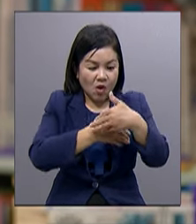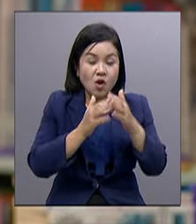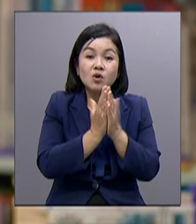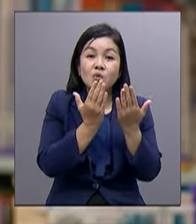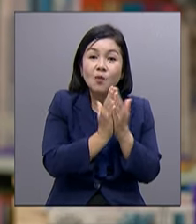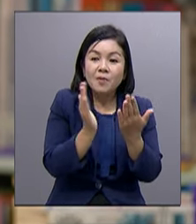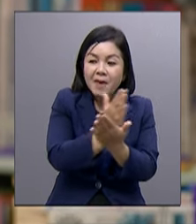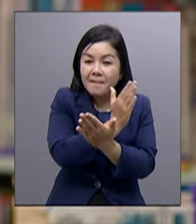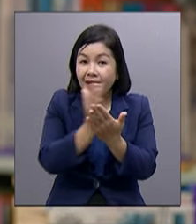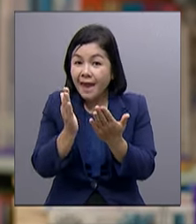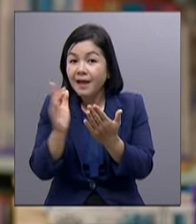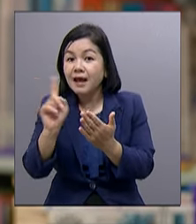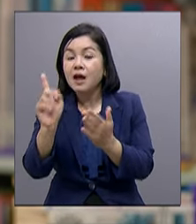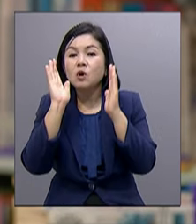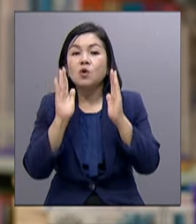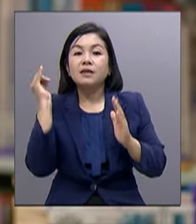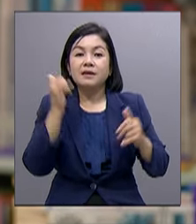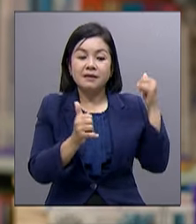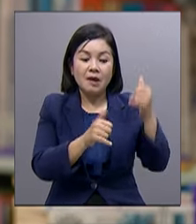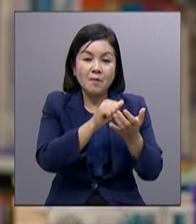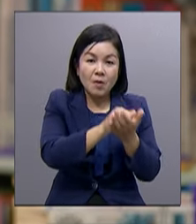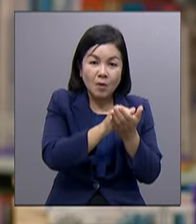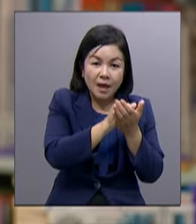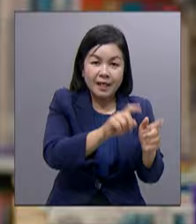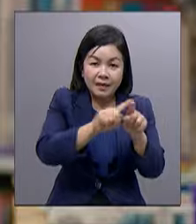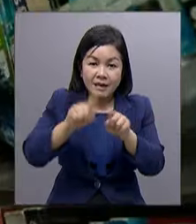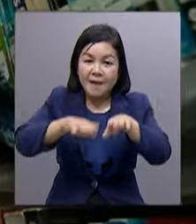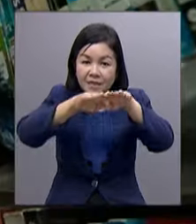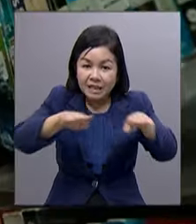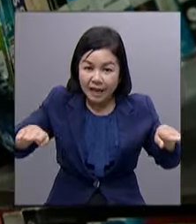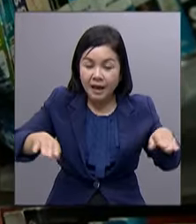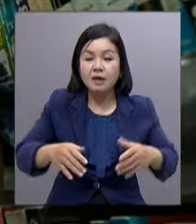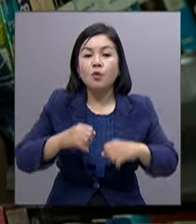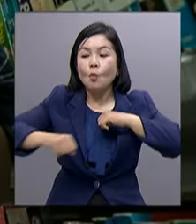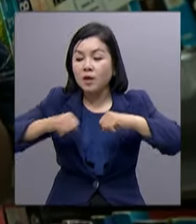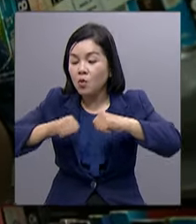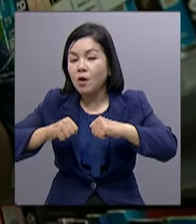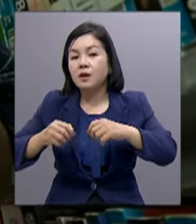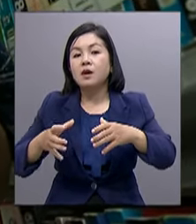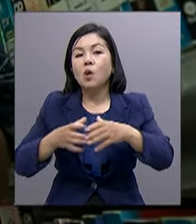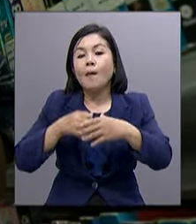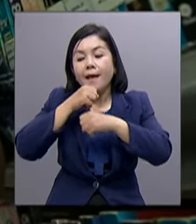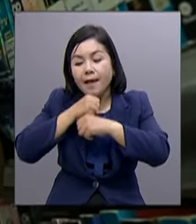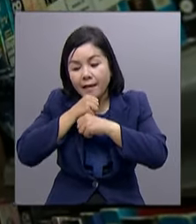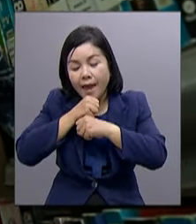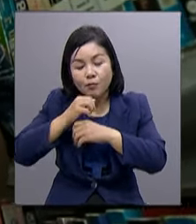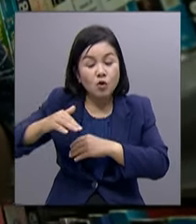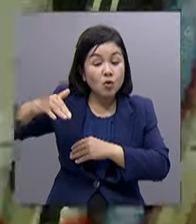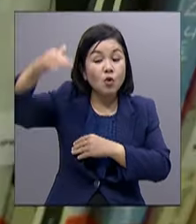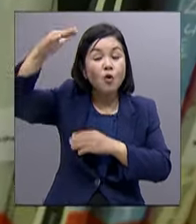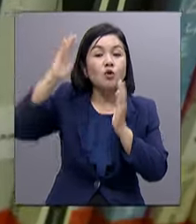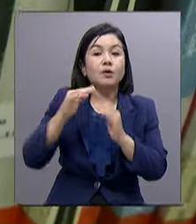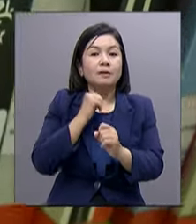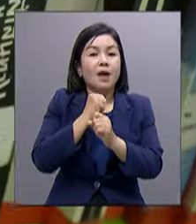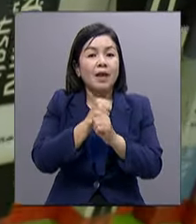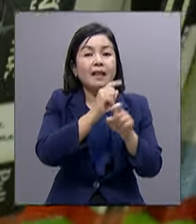โซนให้กับผู้ใช้บริการที่มีหลากหลายเพศวัยไม่ว่าจะเป็นเด็กผู้ใหญ่คนทำงาน